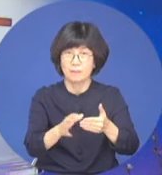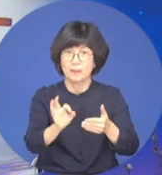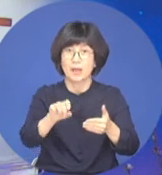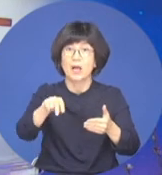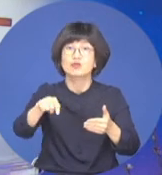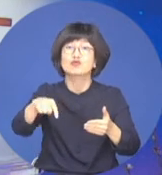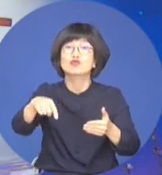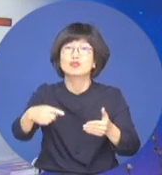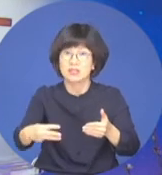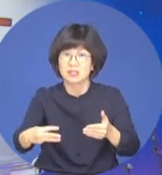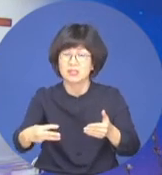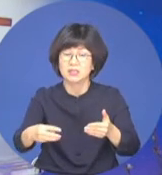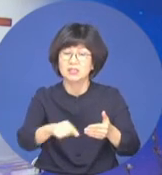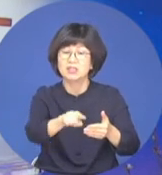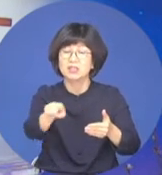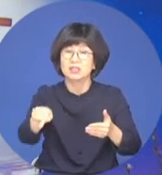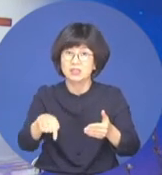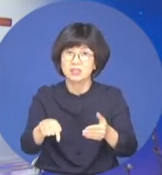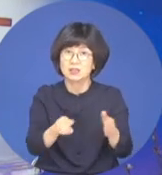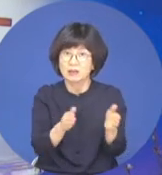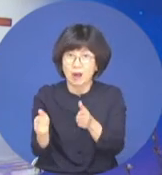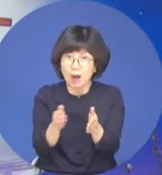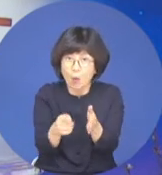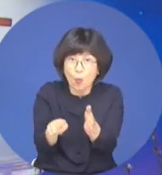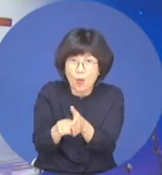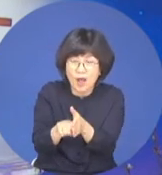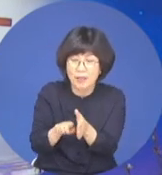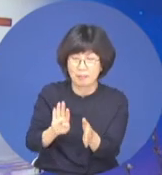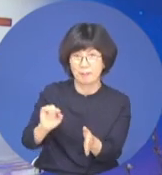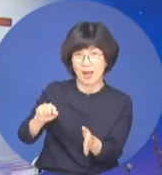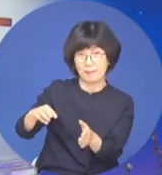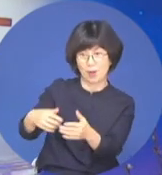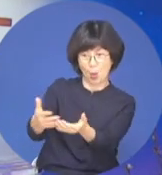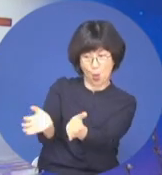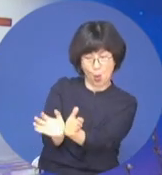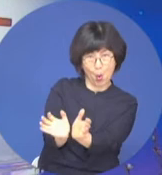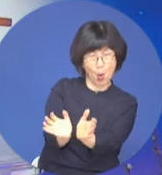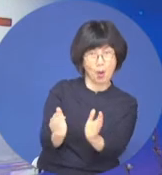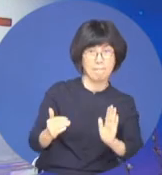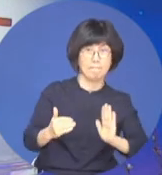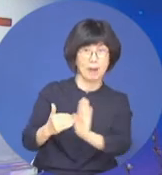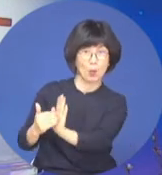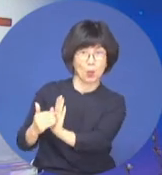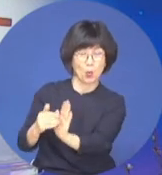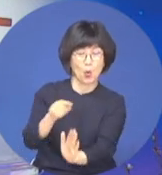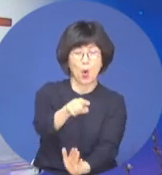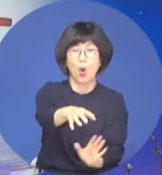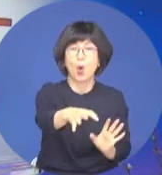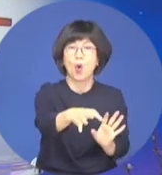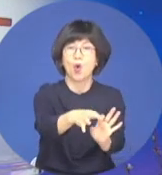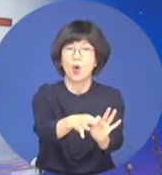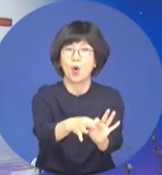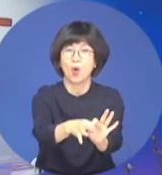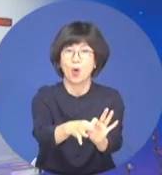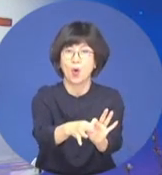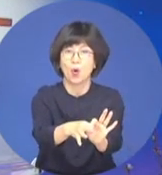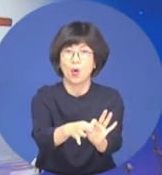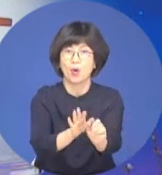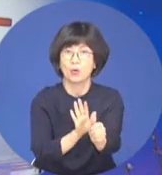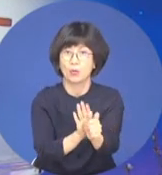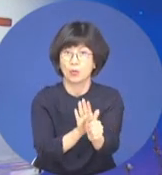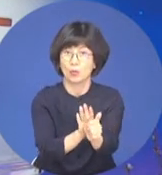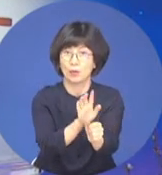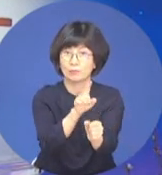정벌하려고 움직이는 바벨론 세력을 막고 아수르를 도와주기 위해서 이렇게 북진을